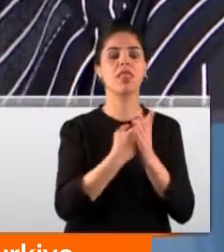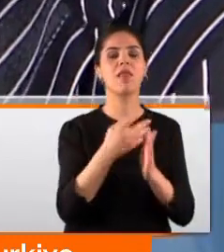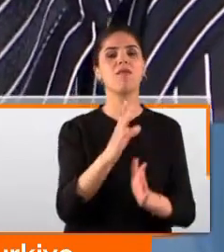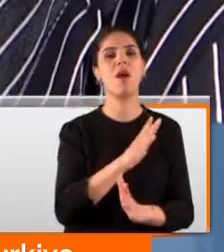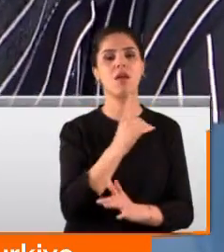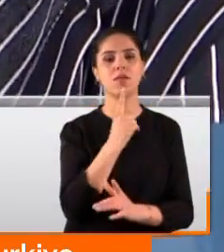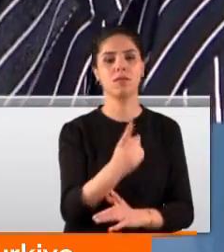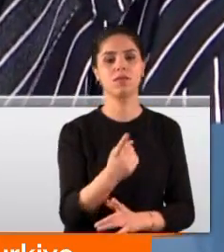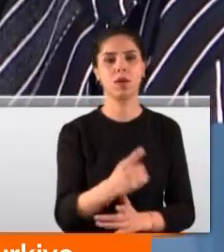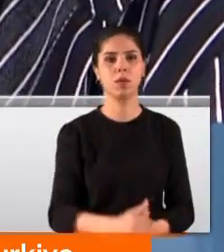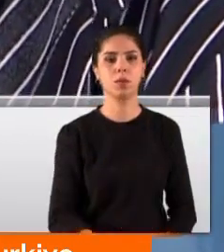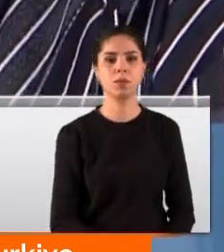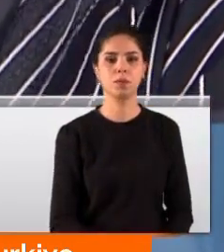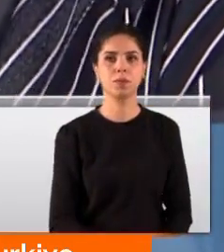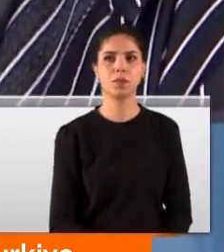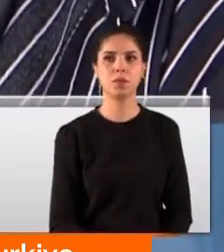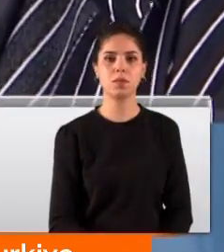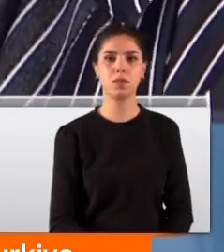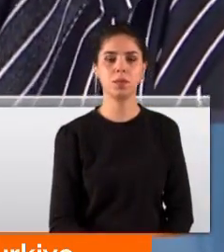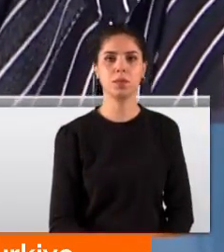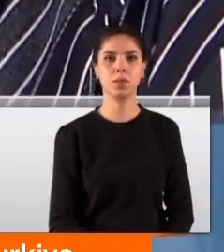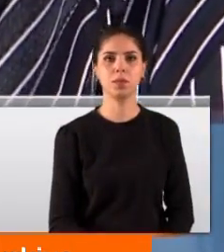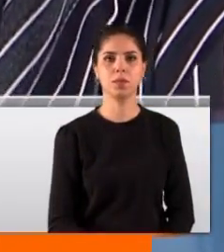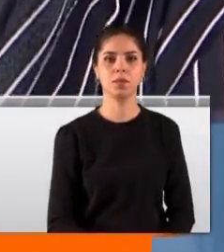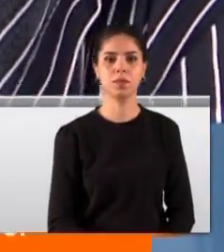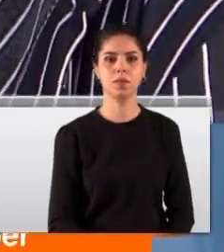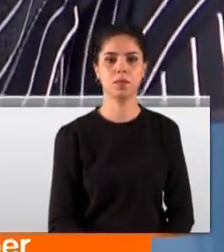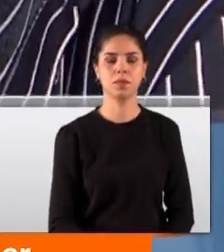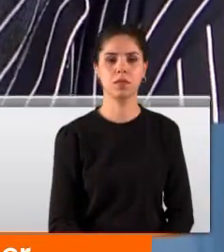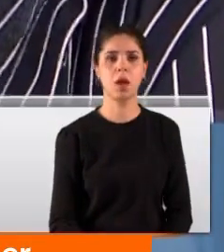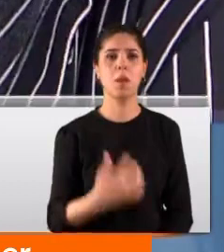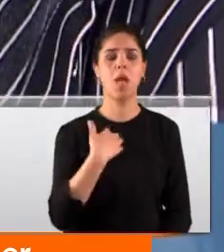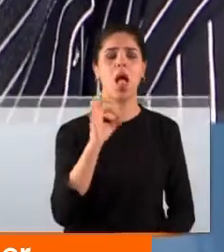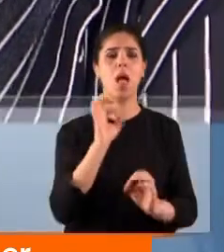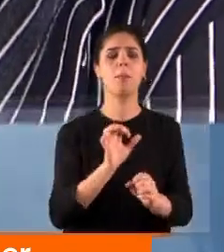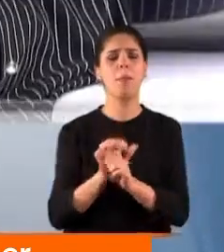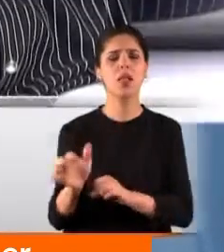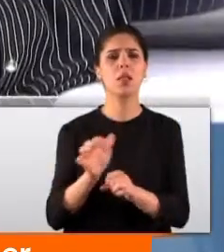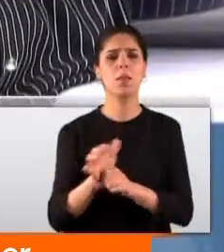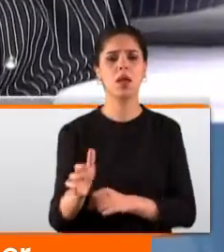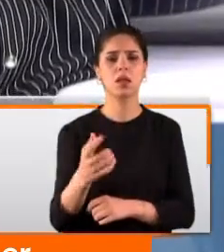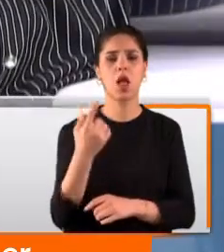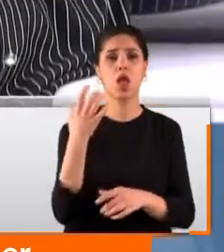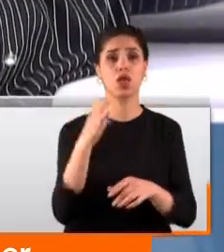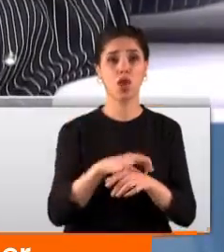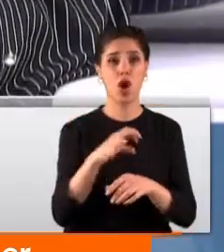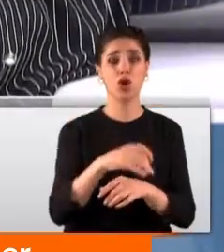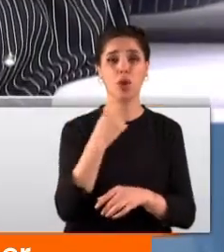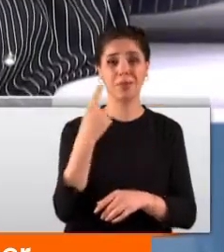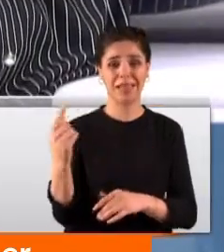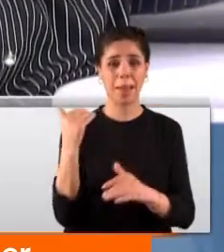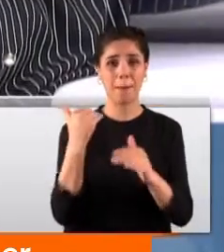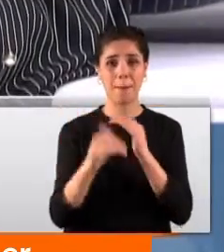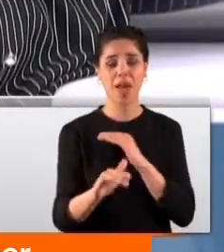bacağı kopacak dedi. Bu ilaçları almazsanız bugün temin etmezsiniz. Bana hep böyle baskı yaptılar. Doktorum diye size mesaj